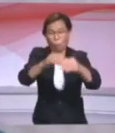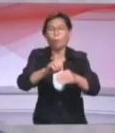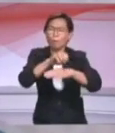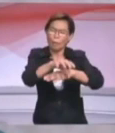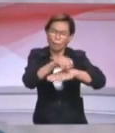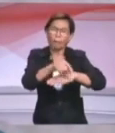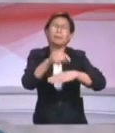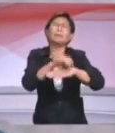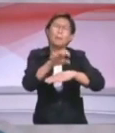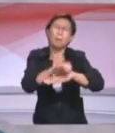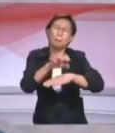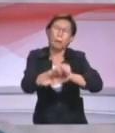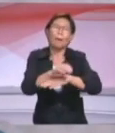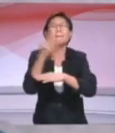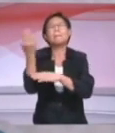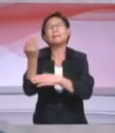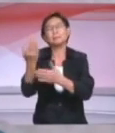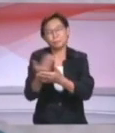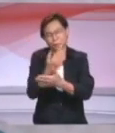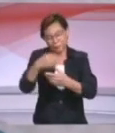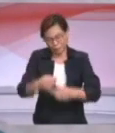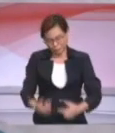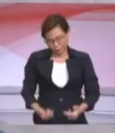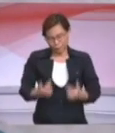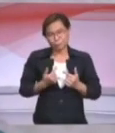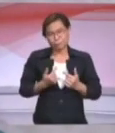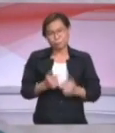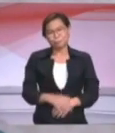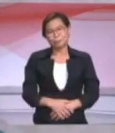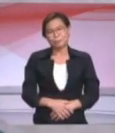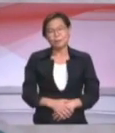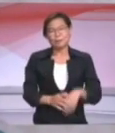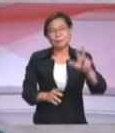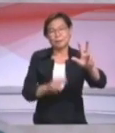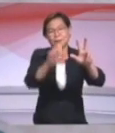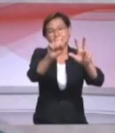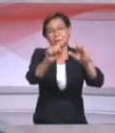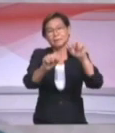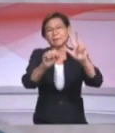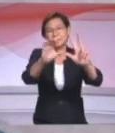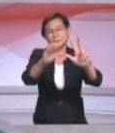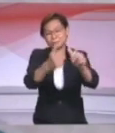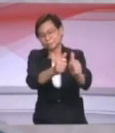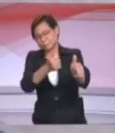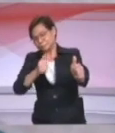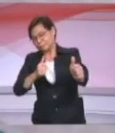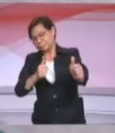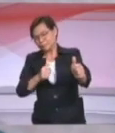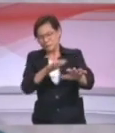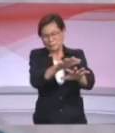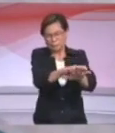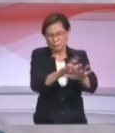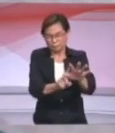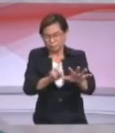nasihat-nasihat ini satu kebiasaan baru dalam kehidupan seharian. Elakkan 3S dan 3C, elakkan kawasan yang